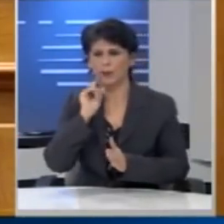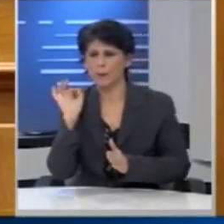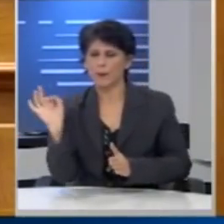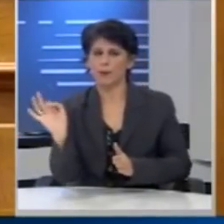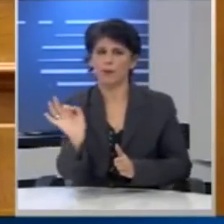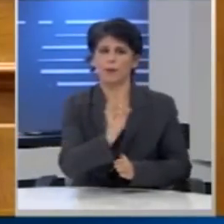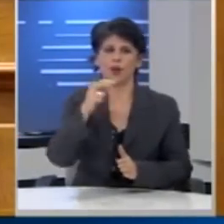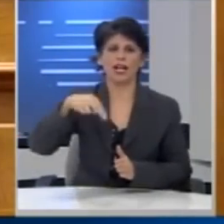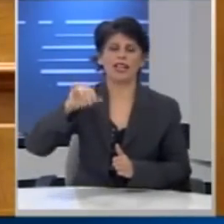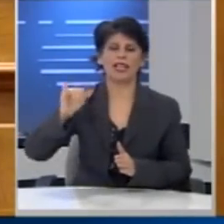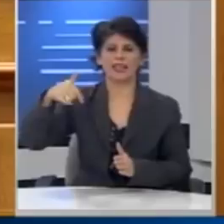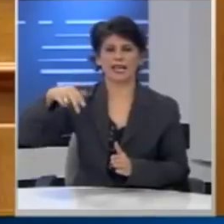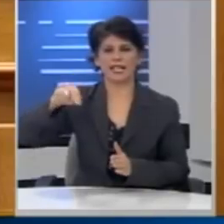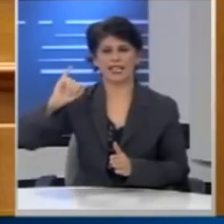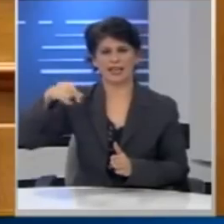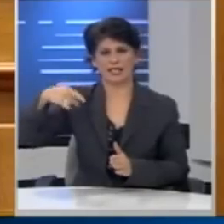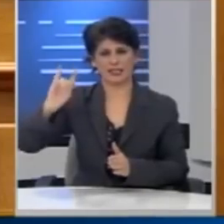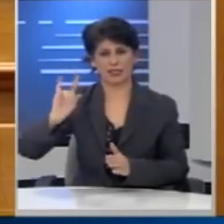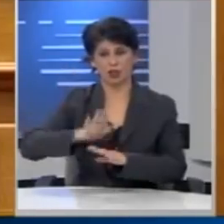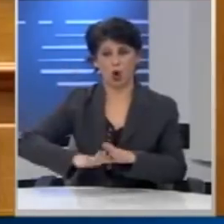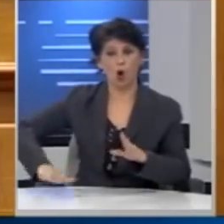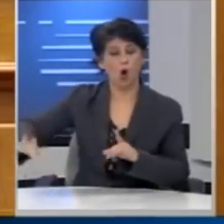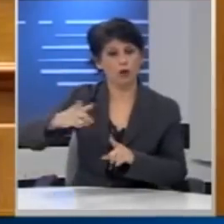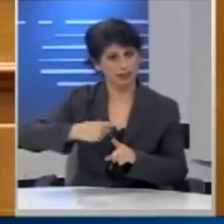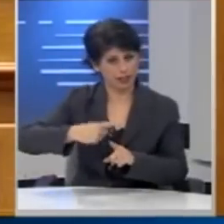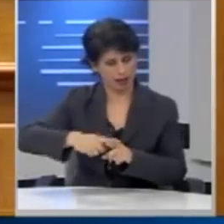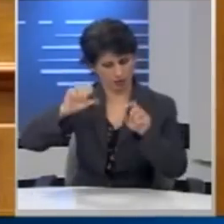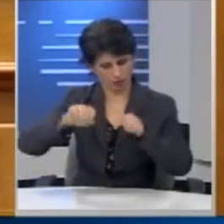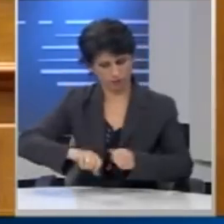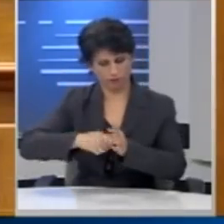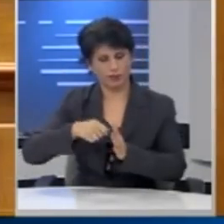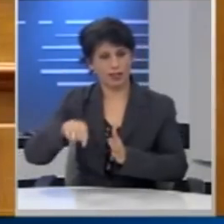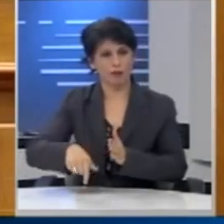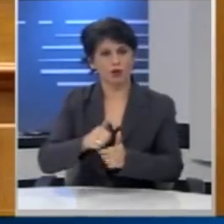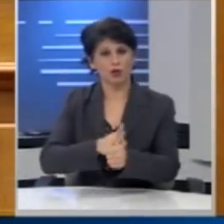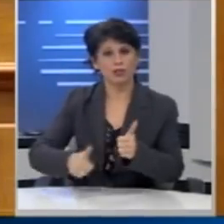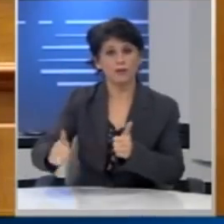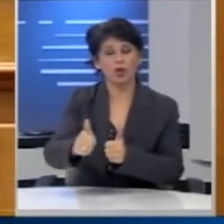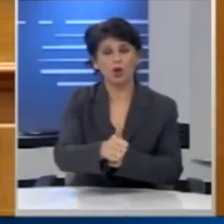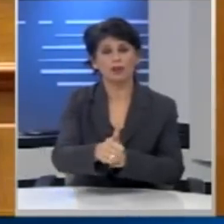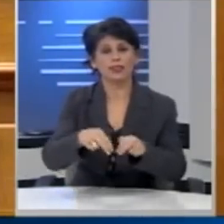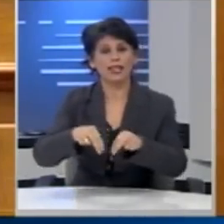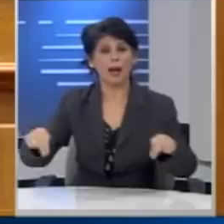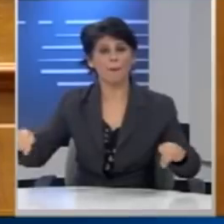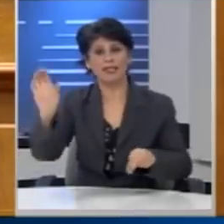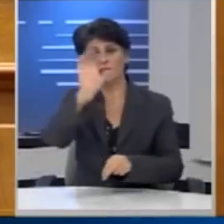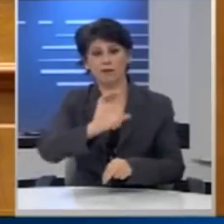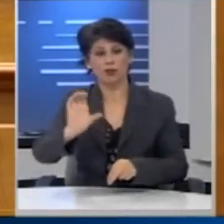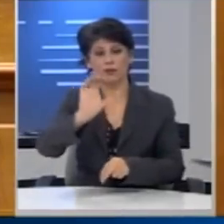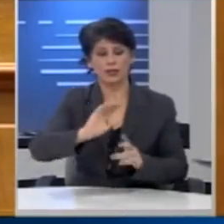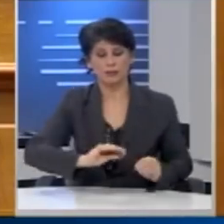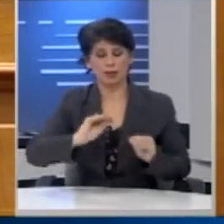ρυπογόνες λιγνητικές μονάδες της χώρας μας, και αυτό μας βάζει στην πρώτη γραμμή της Ευρώπης